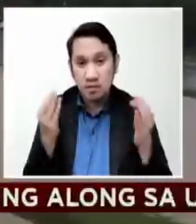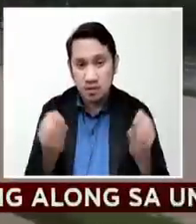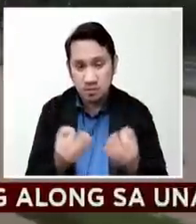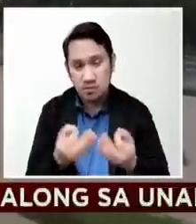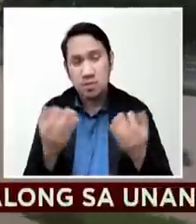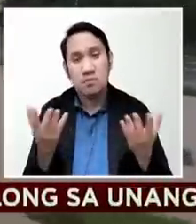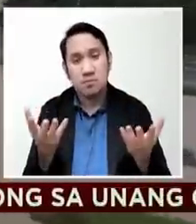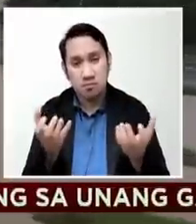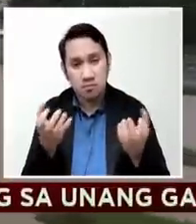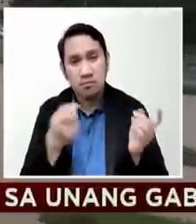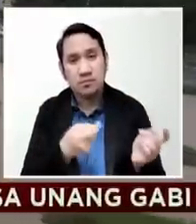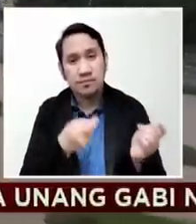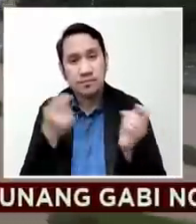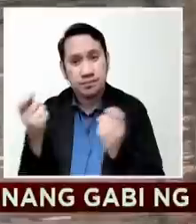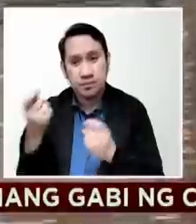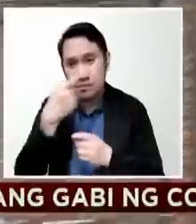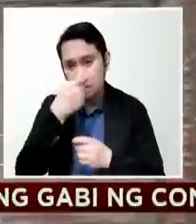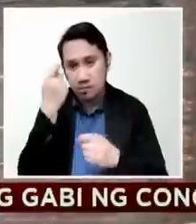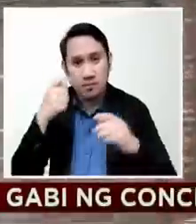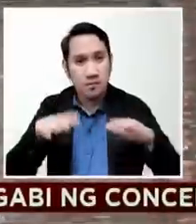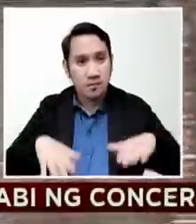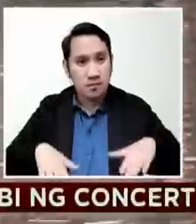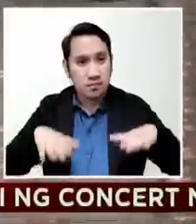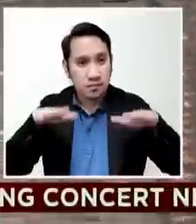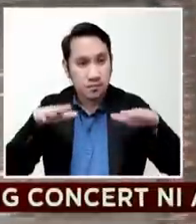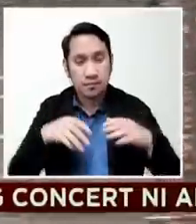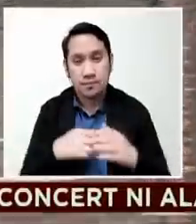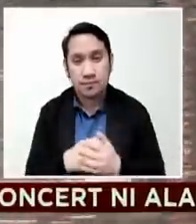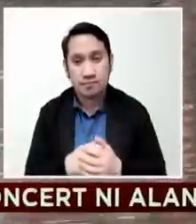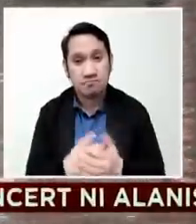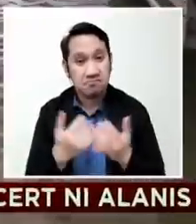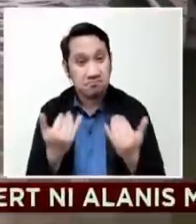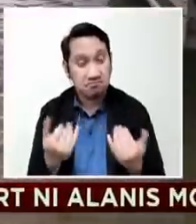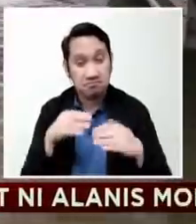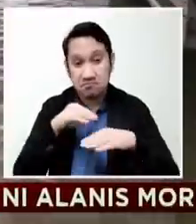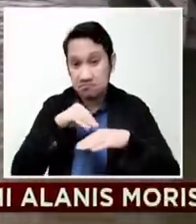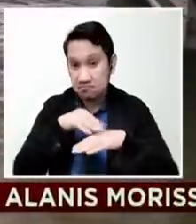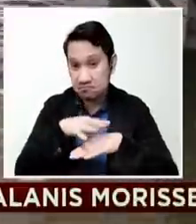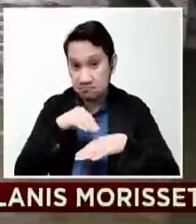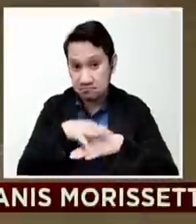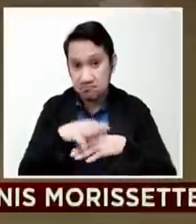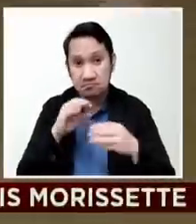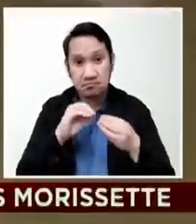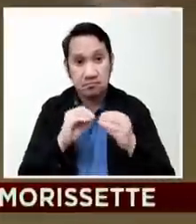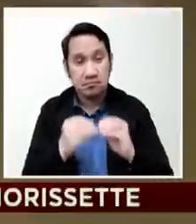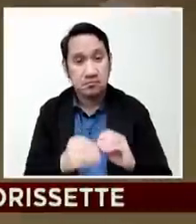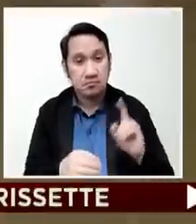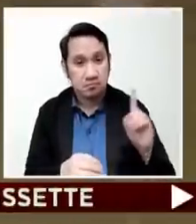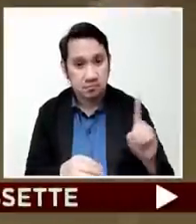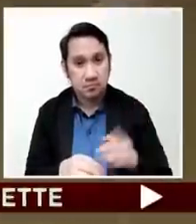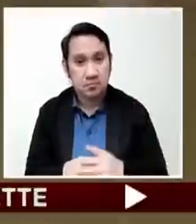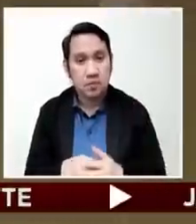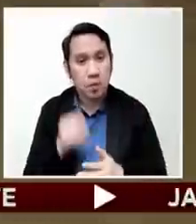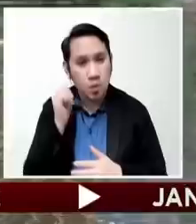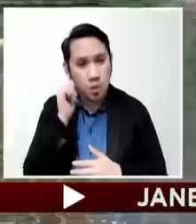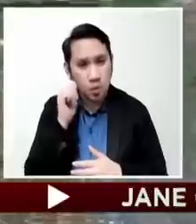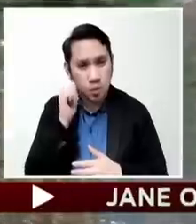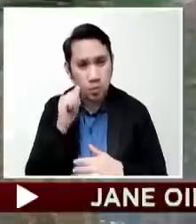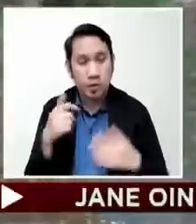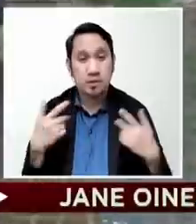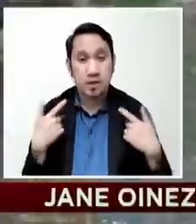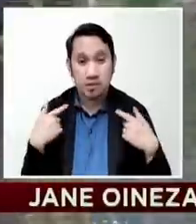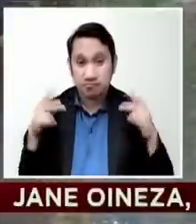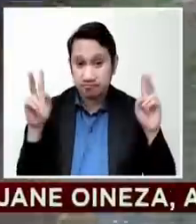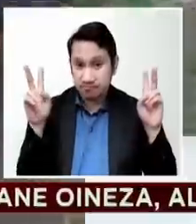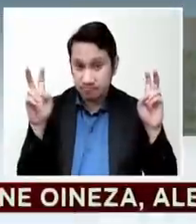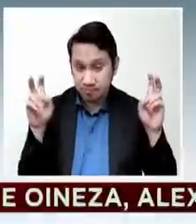napipilitang lumikas dahil sa baha. Kaya ang winning discarded tip number 1, dapat palaging handa.